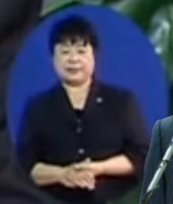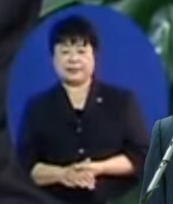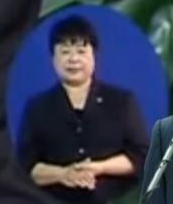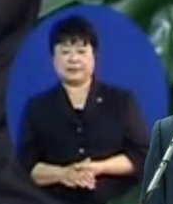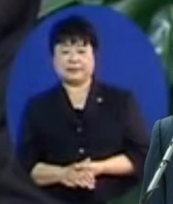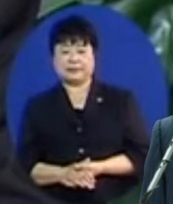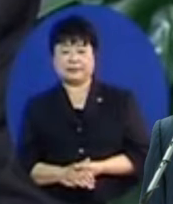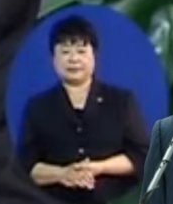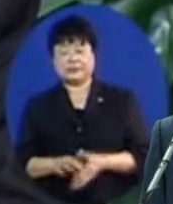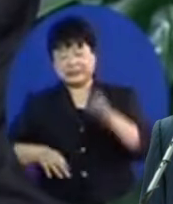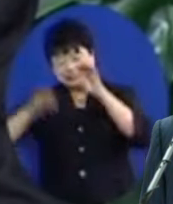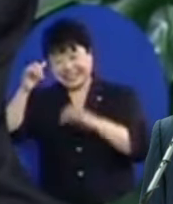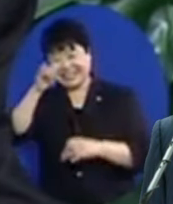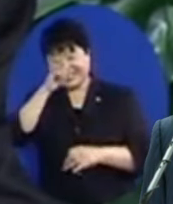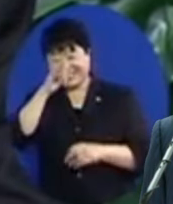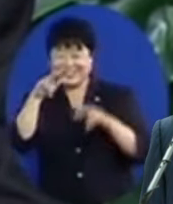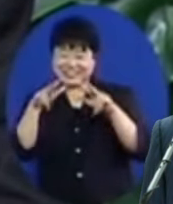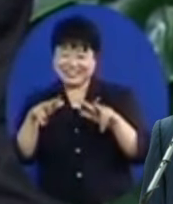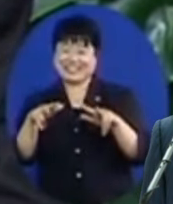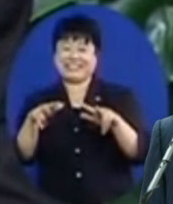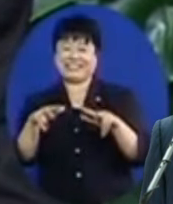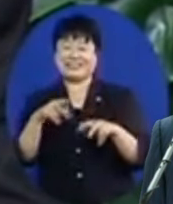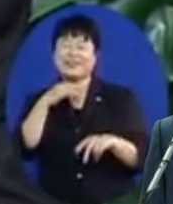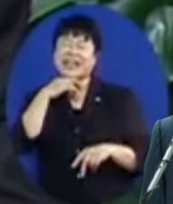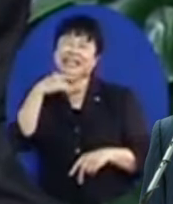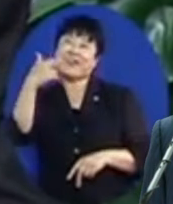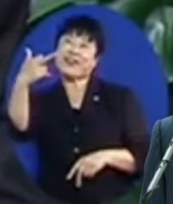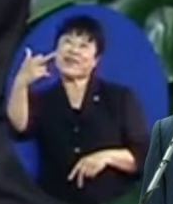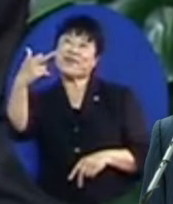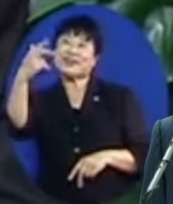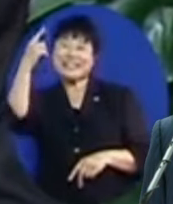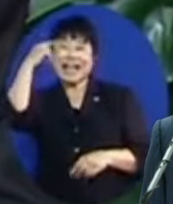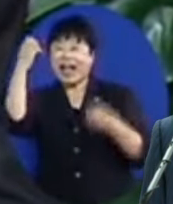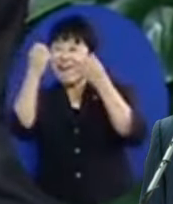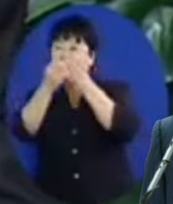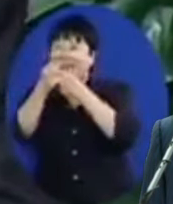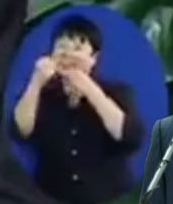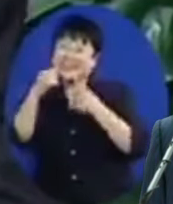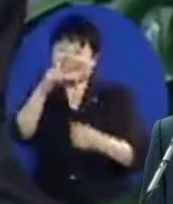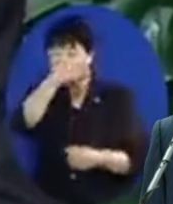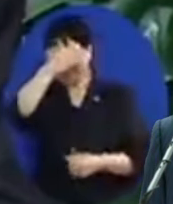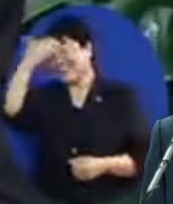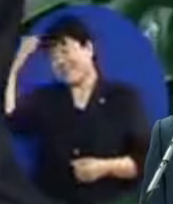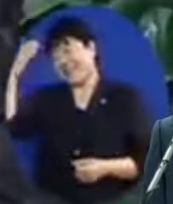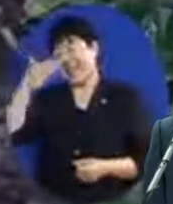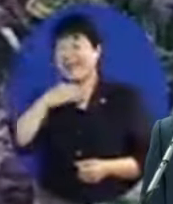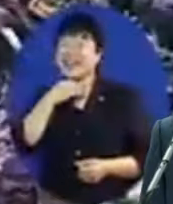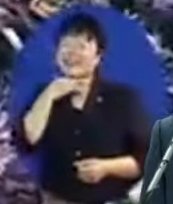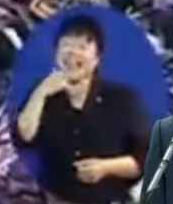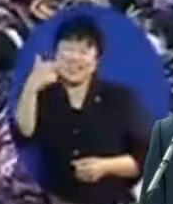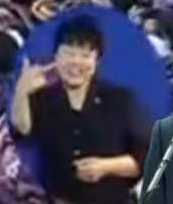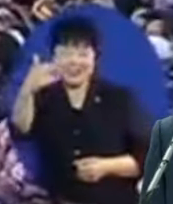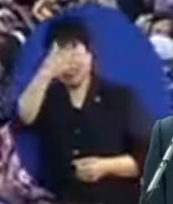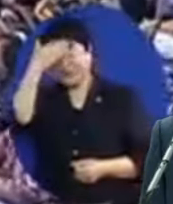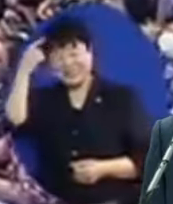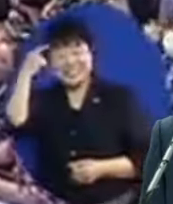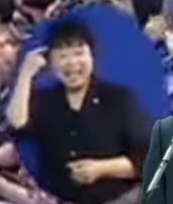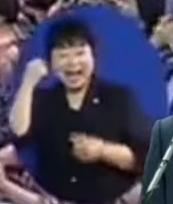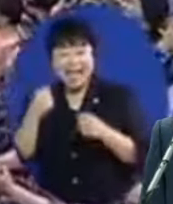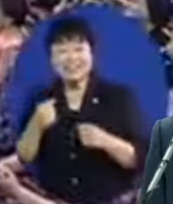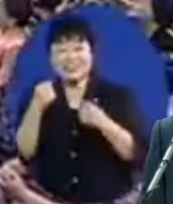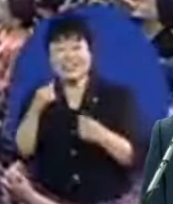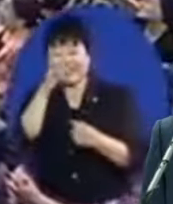저는 착각을 하고 살고 있는 것입니다. 지금 또 17살 같은 마음이 생겨요. 내가 17살이라고 착각을 하죠.